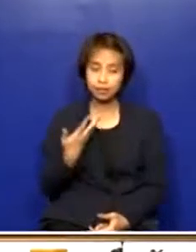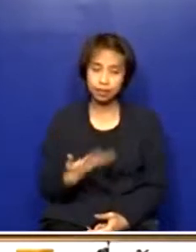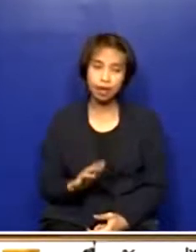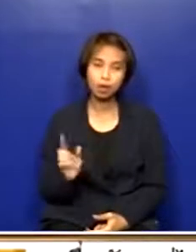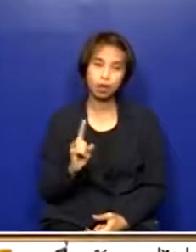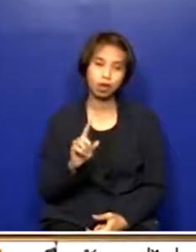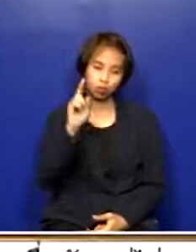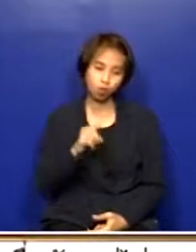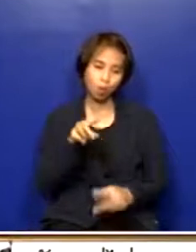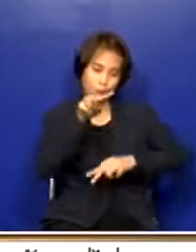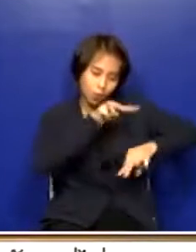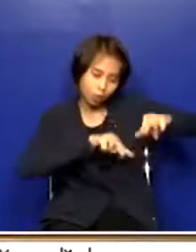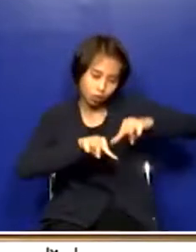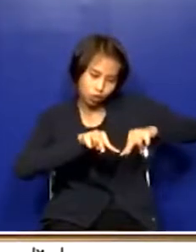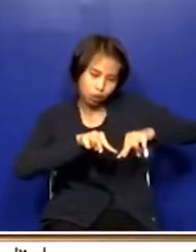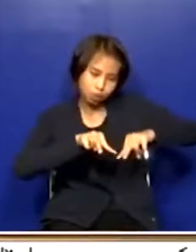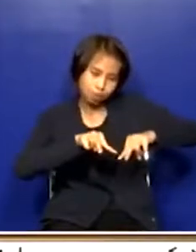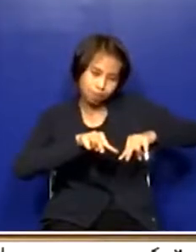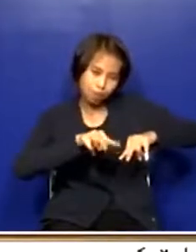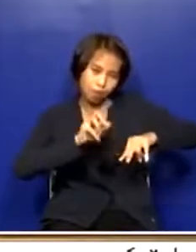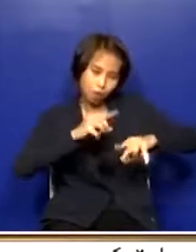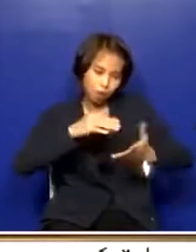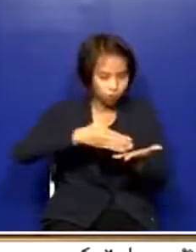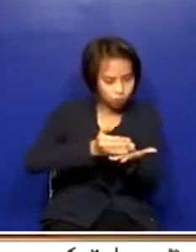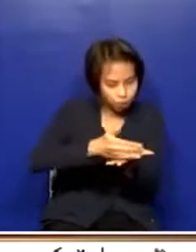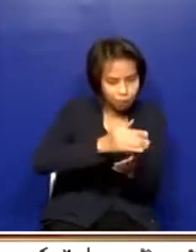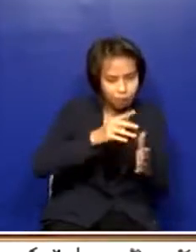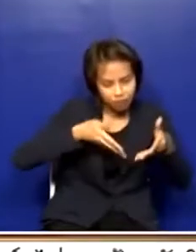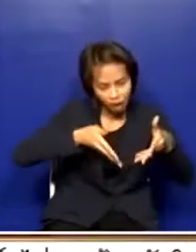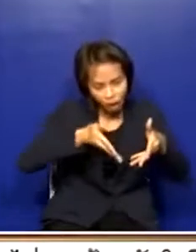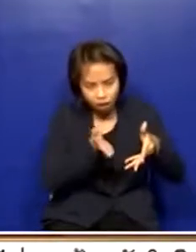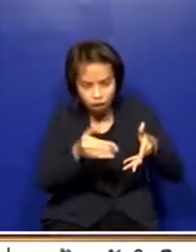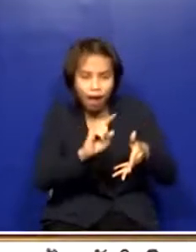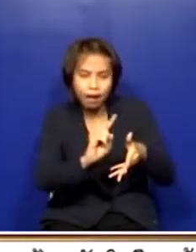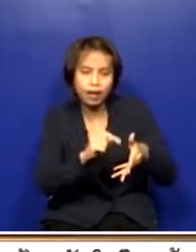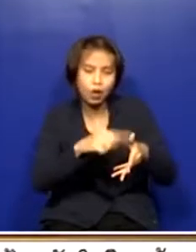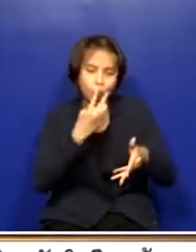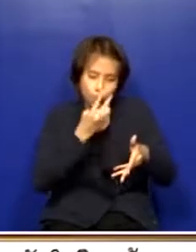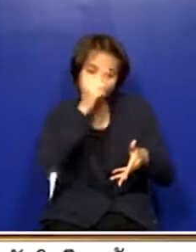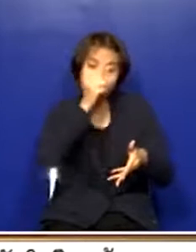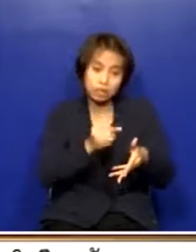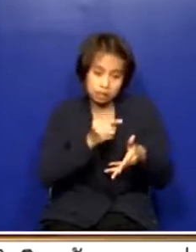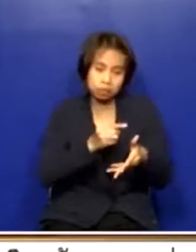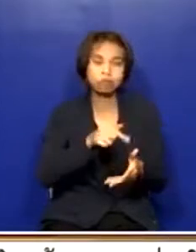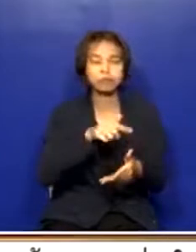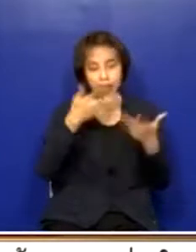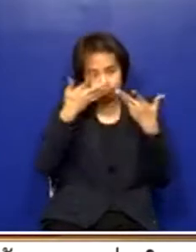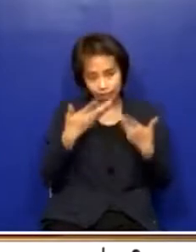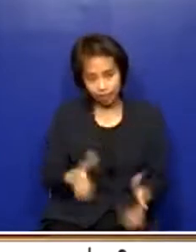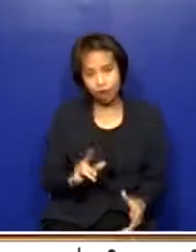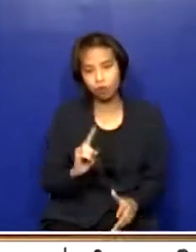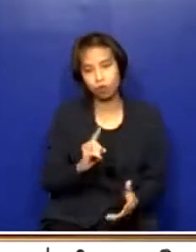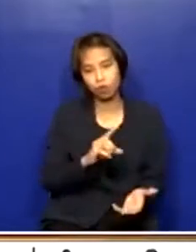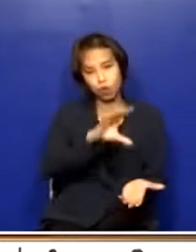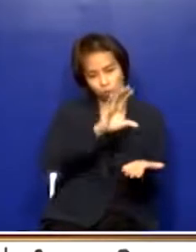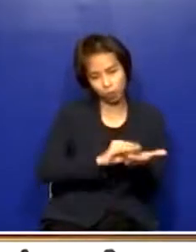จะตองเปนตรวสบแผนที่นับท้ายให้ถูกต้องตามคามเป็จริงของพ้นทจริงอย wooนั่นำ